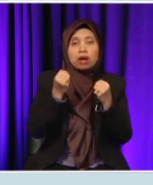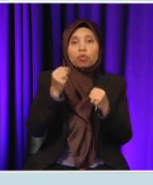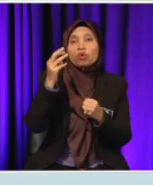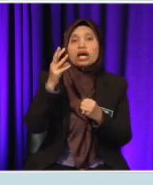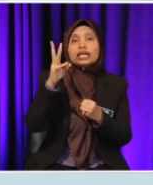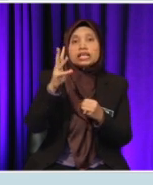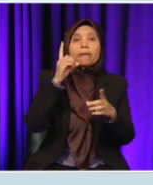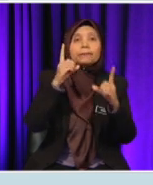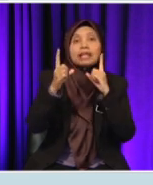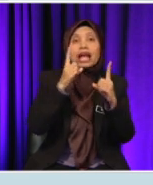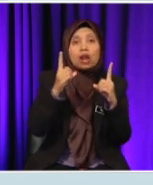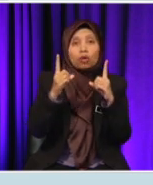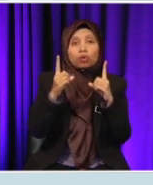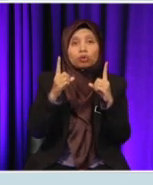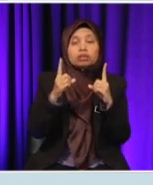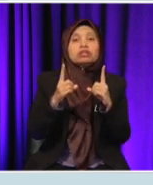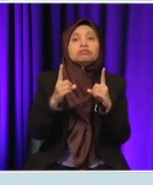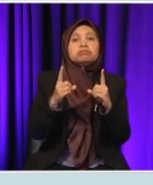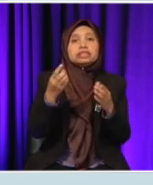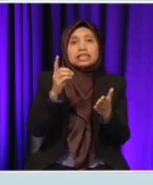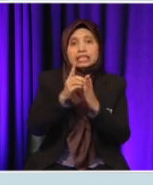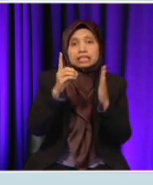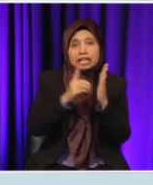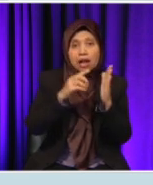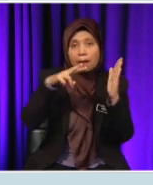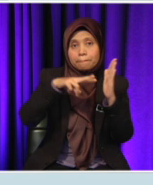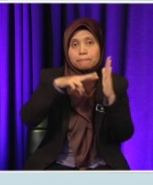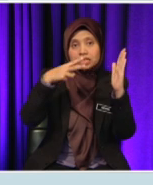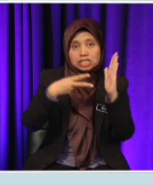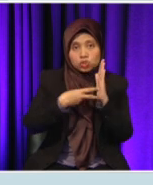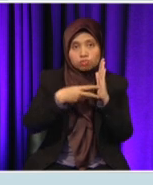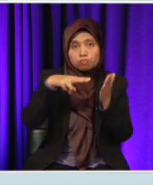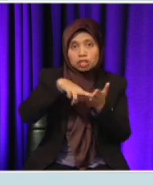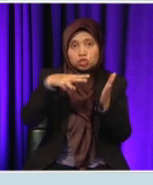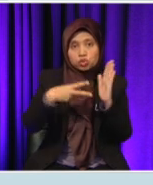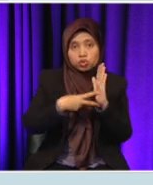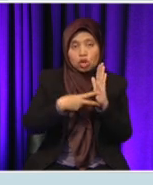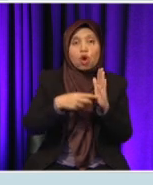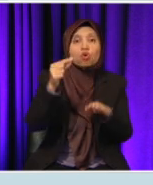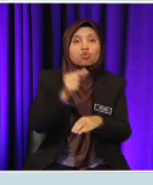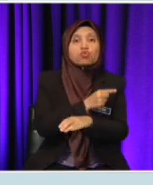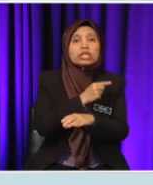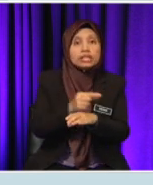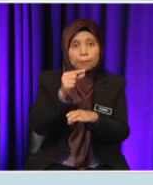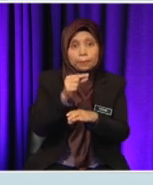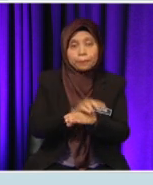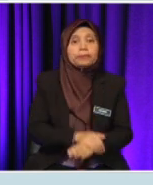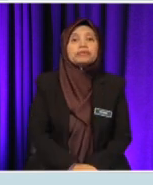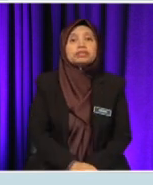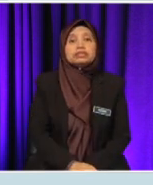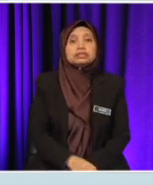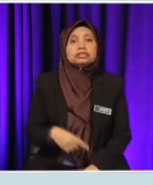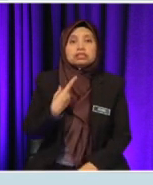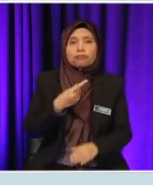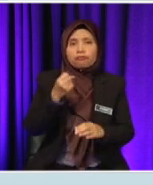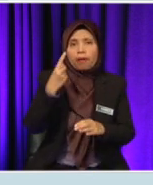dialog dari sebuah kampung ada dua ciri ini adalah berdasarkan Maksud gurindam hidup susah hidup kita bang